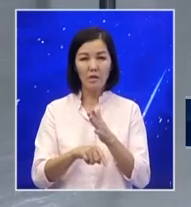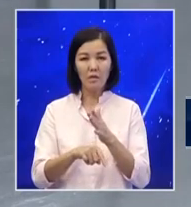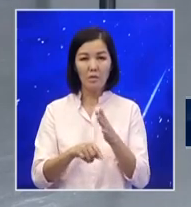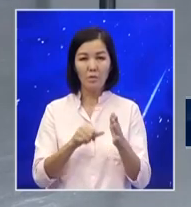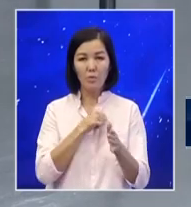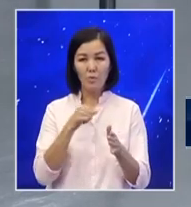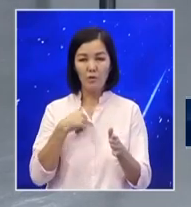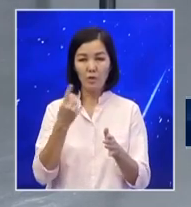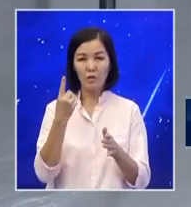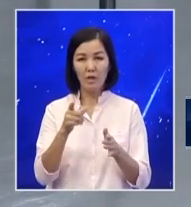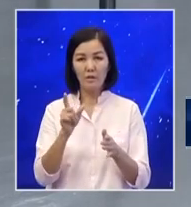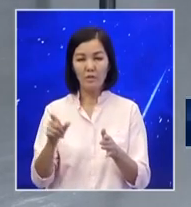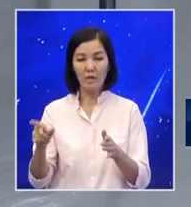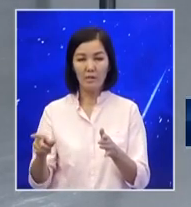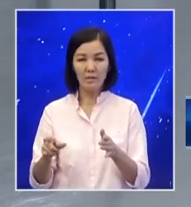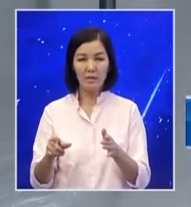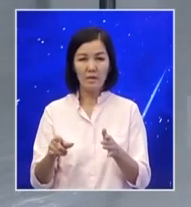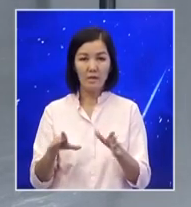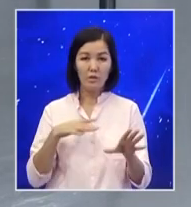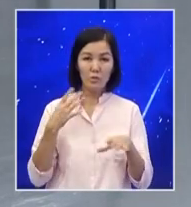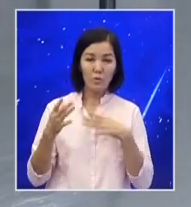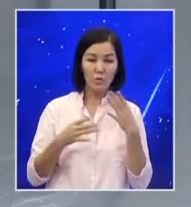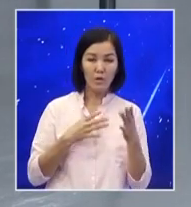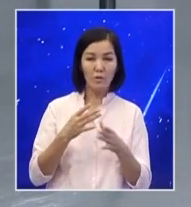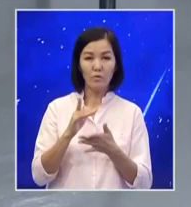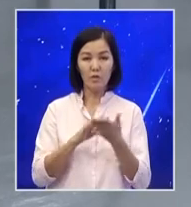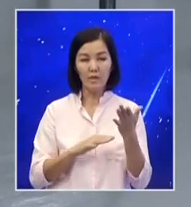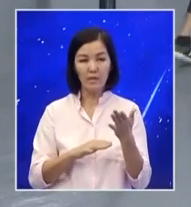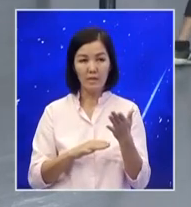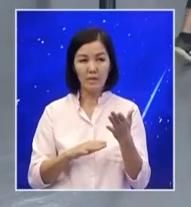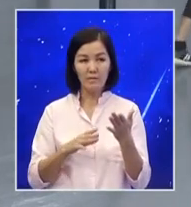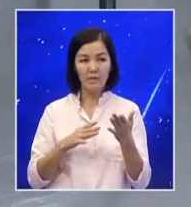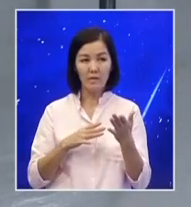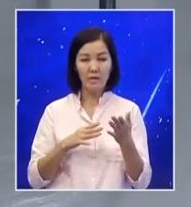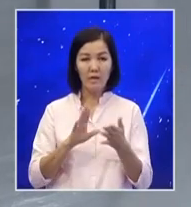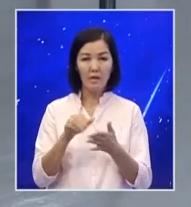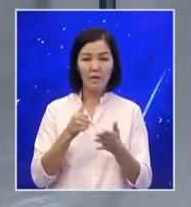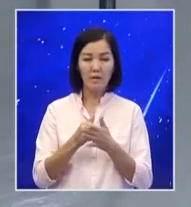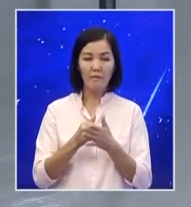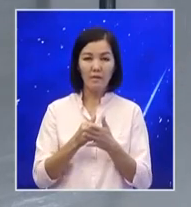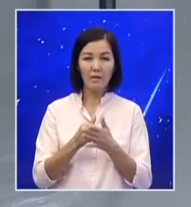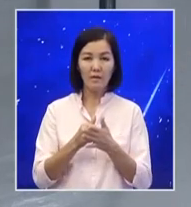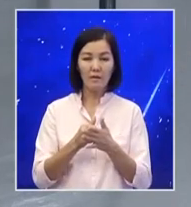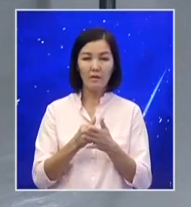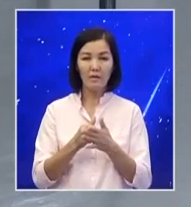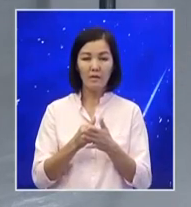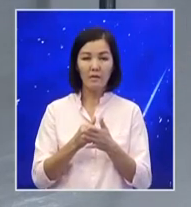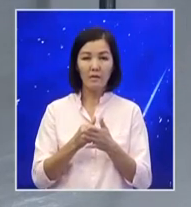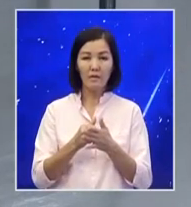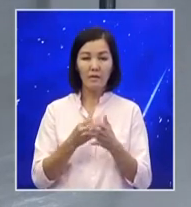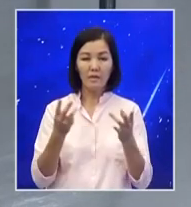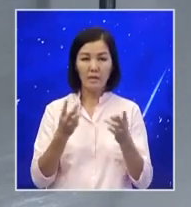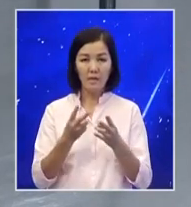жеке-жеке өздерінің әдістеріне жұмыс істеп отырмыз. Парда тұрып отырмыз. Основном бізге парда тұру керек, сол керек болып